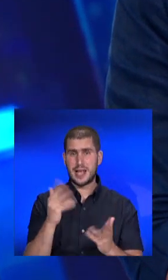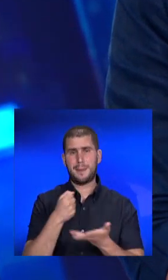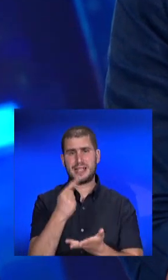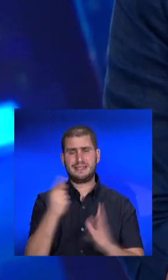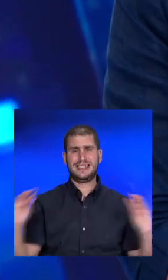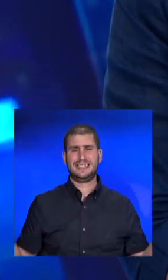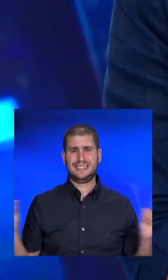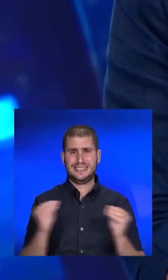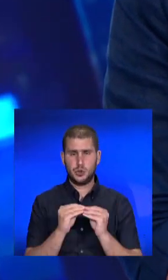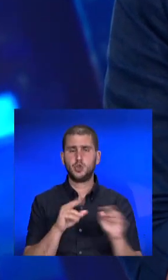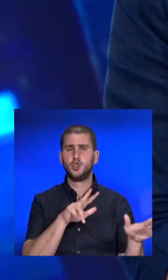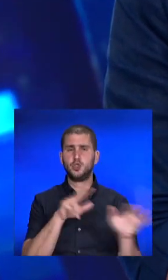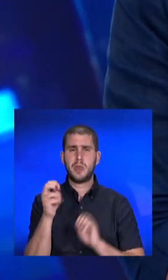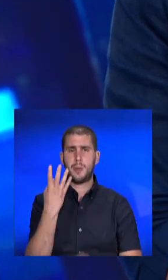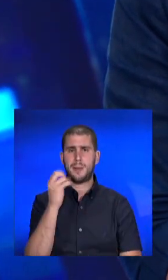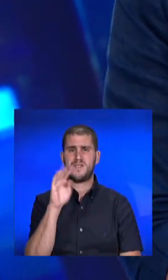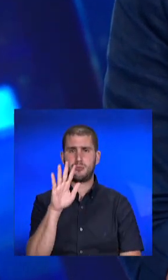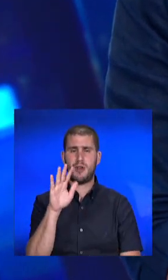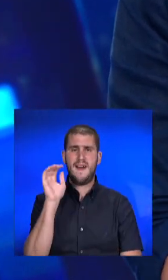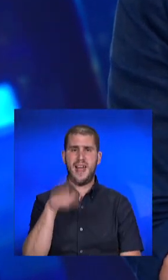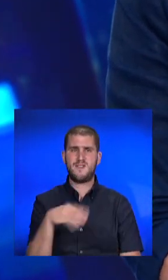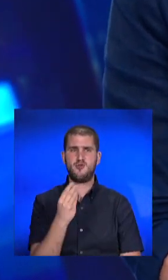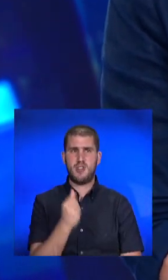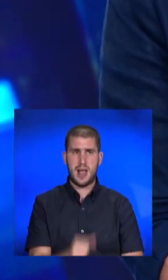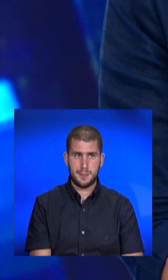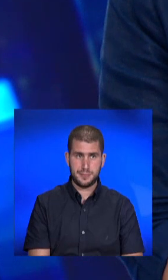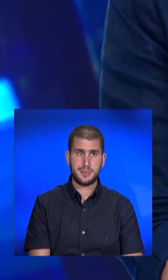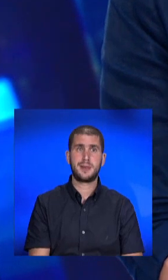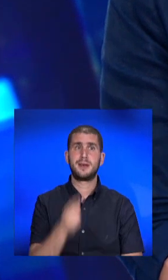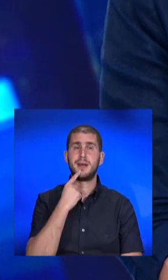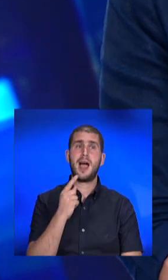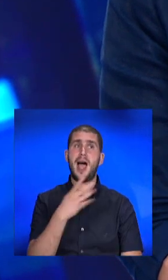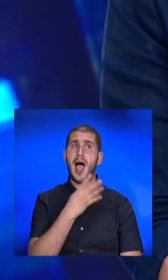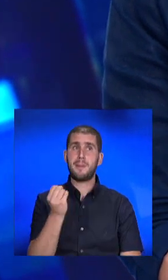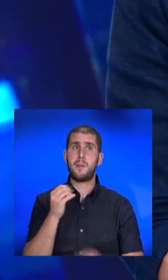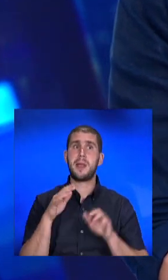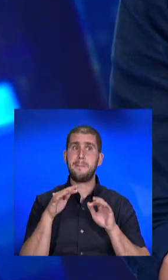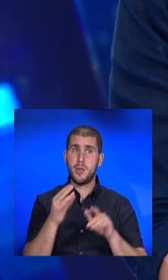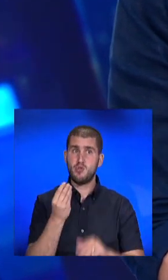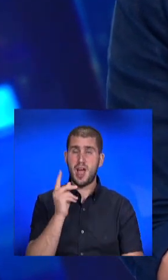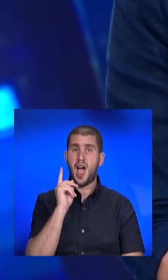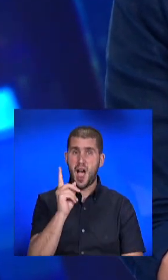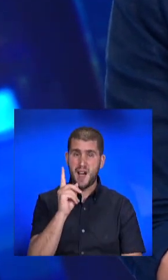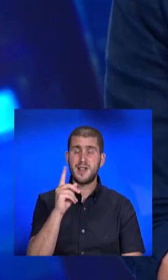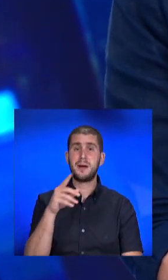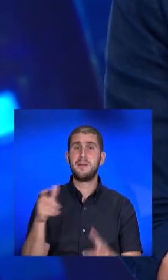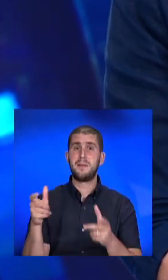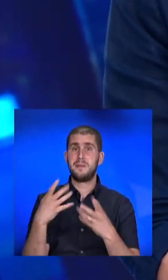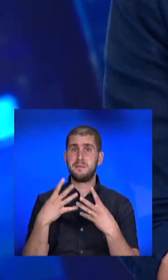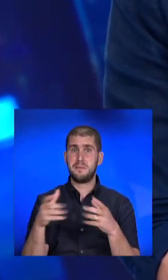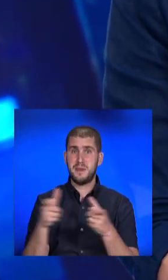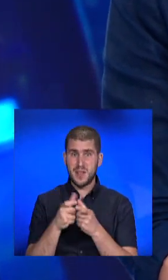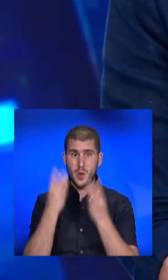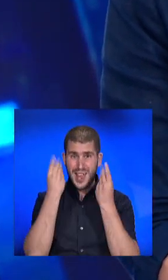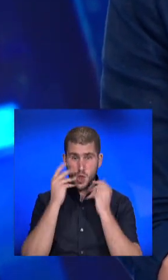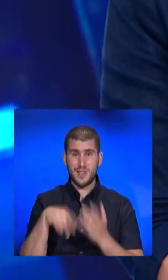קוצץ ל-845,000 שקלים, פער של כמעט 400 מיליון שקל. אבל בין המפלגות החרדיות לאוצר סוכם